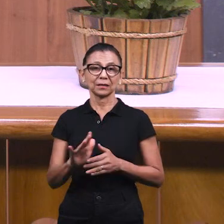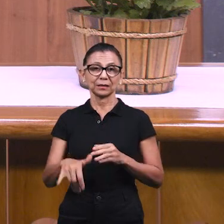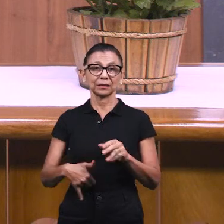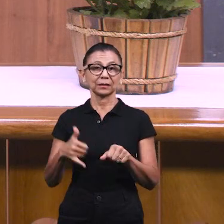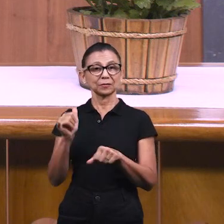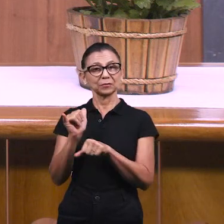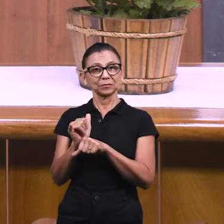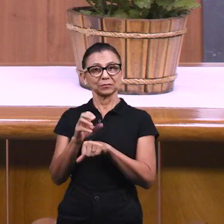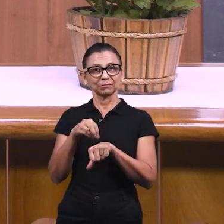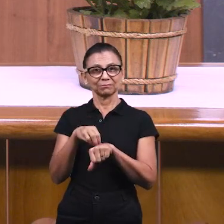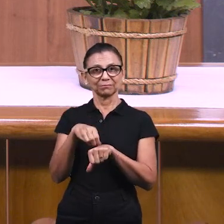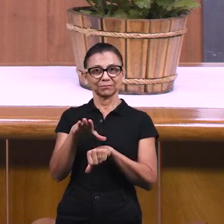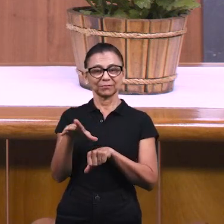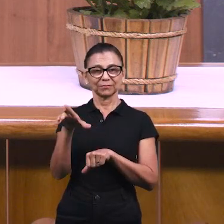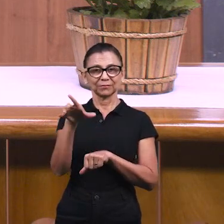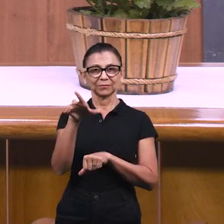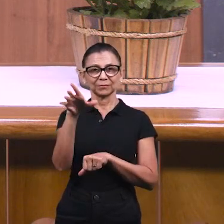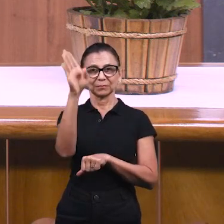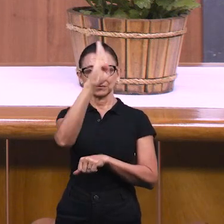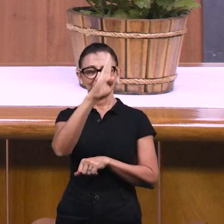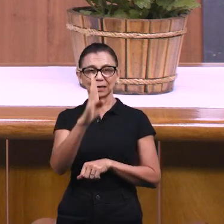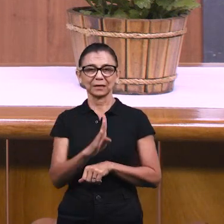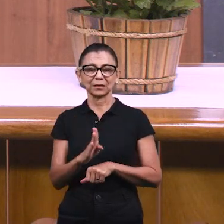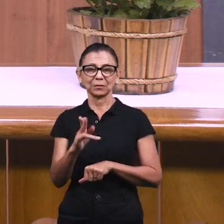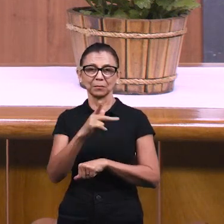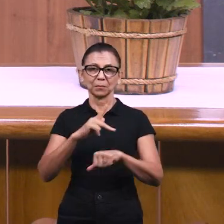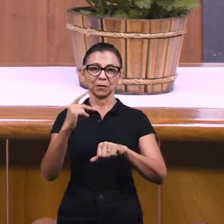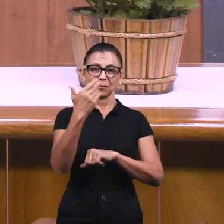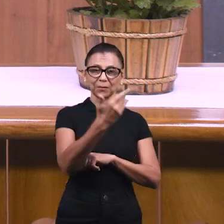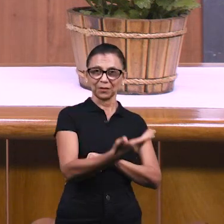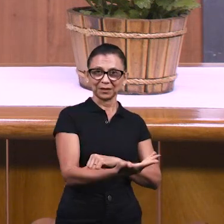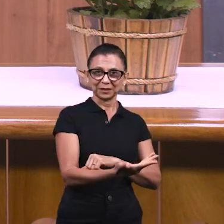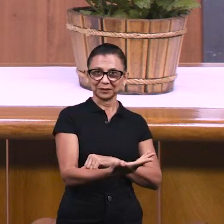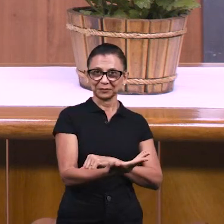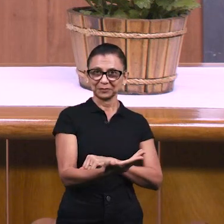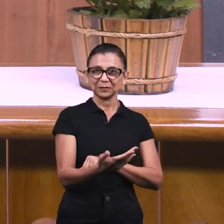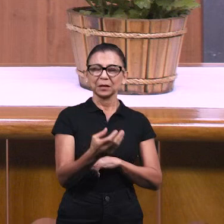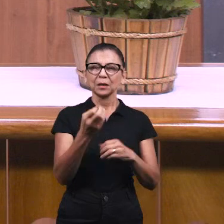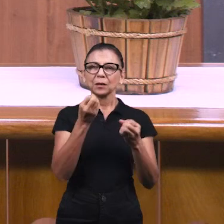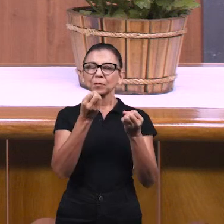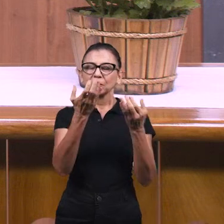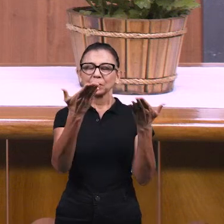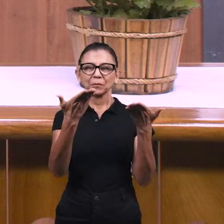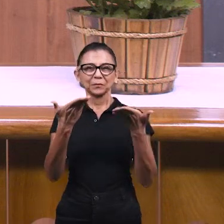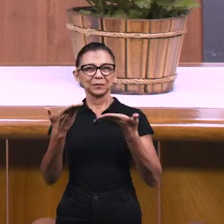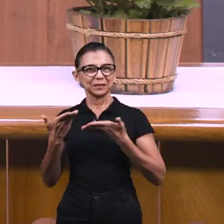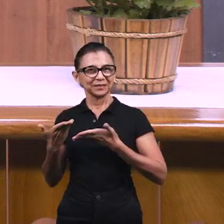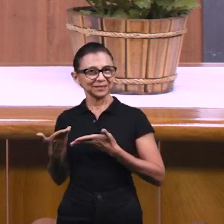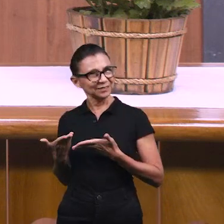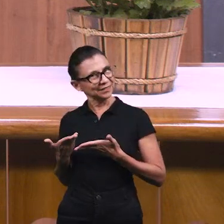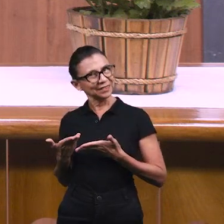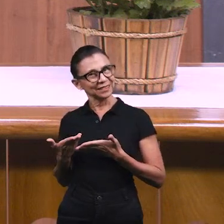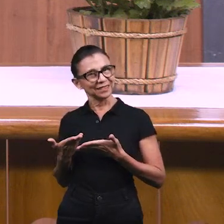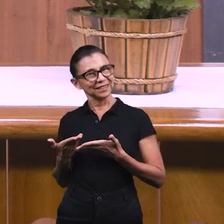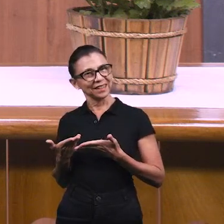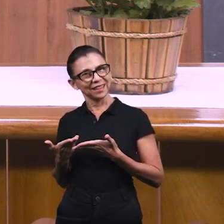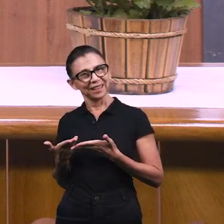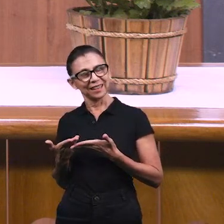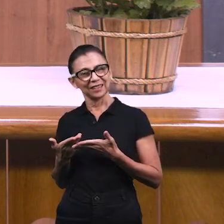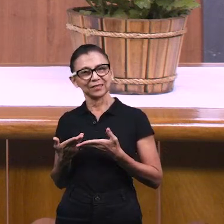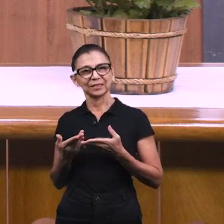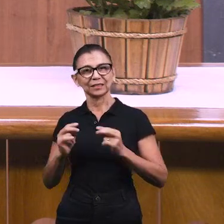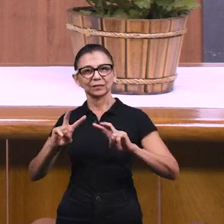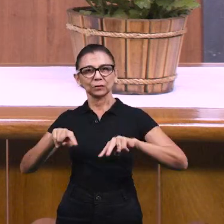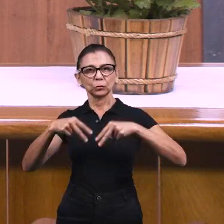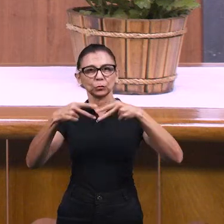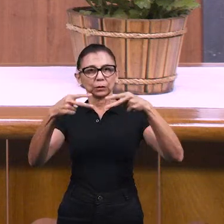canal YouTube à tout le Brésil et aussi à l'étranger. Je vous salue, vous qui avez reçu